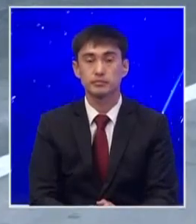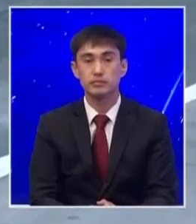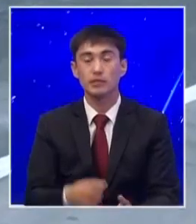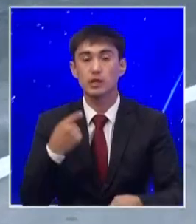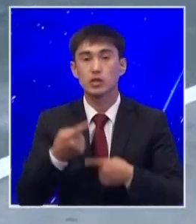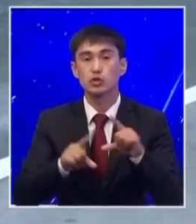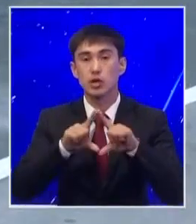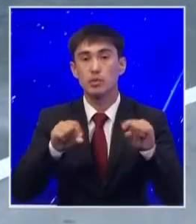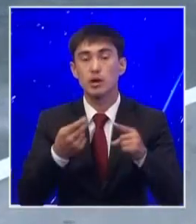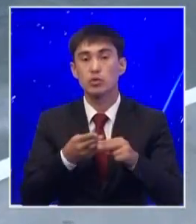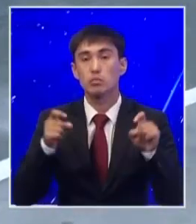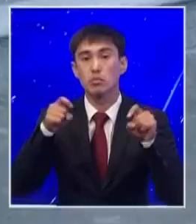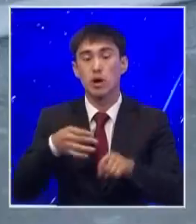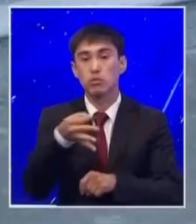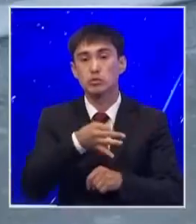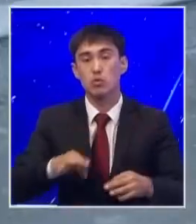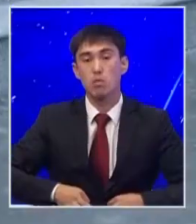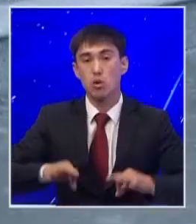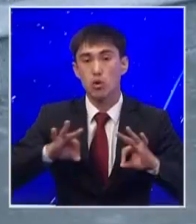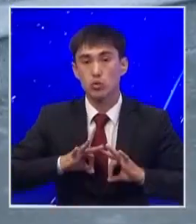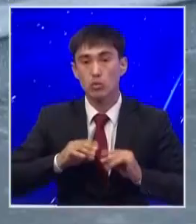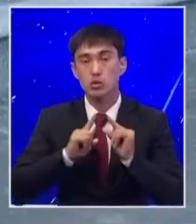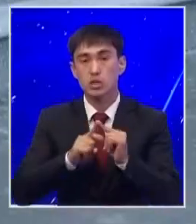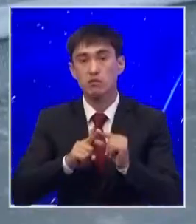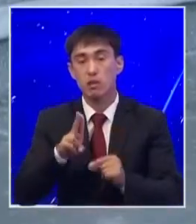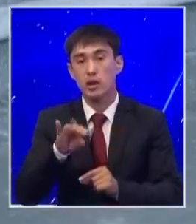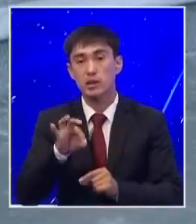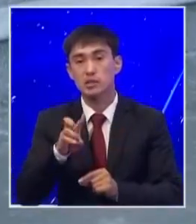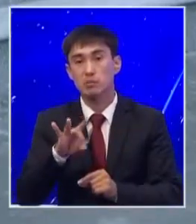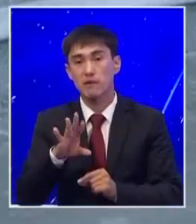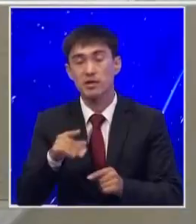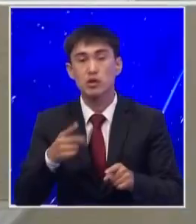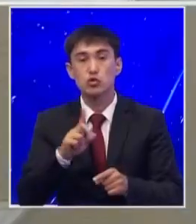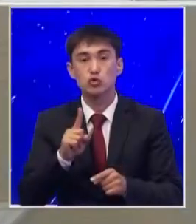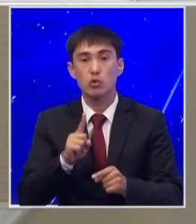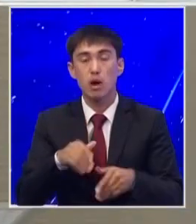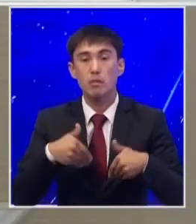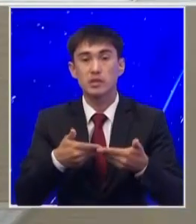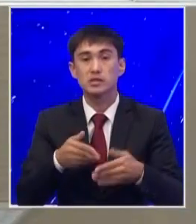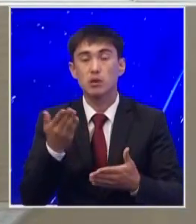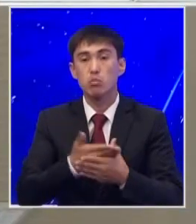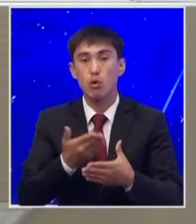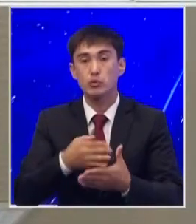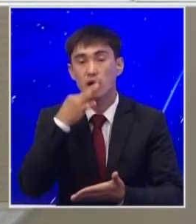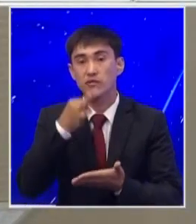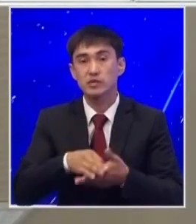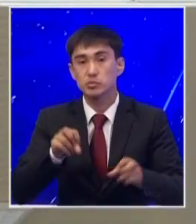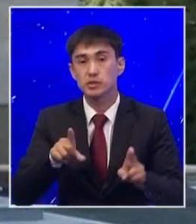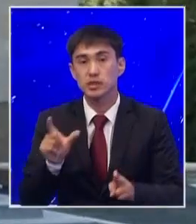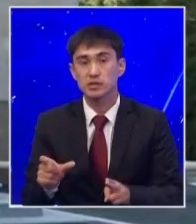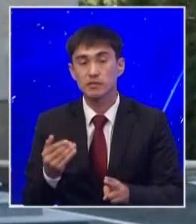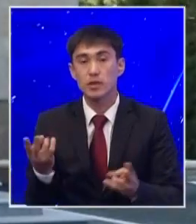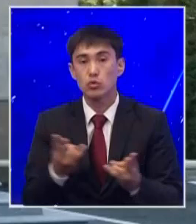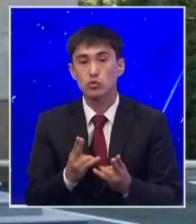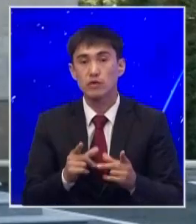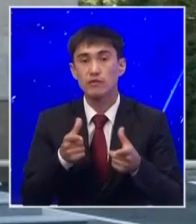объект, который мы посетили, областная прокуратура. По словам Карата Азербая, для того, чтобы обратиться за помощью ответственных специалистов,